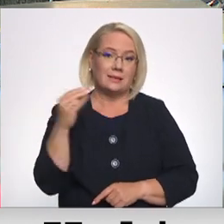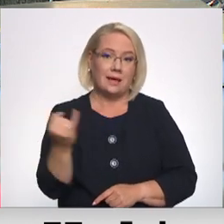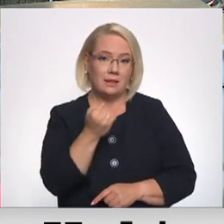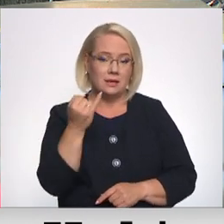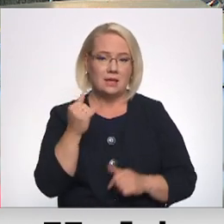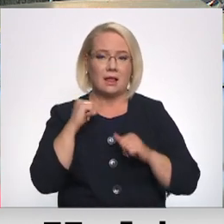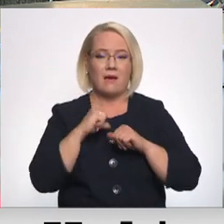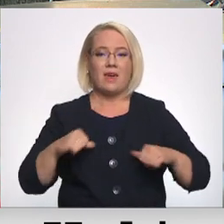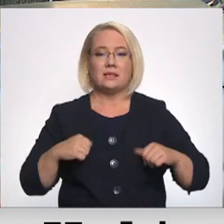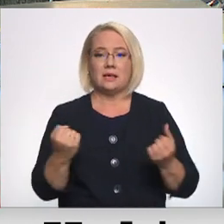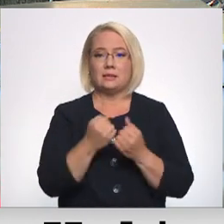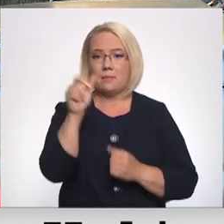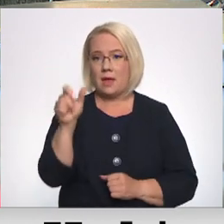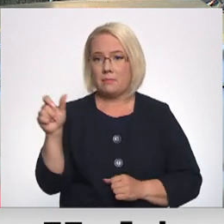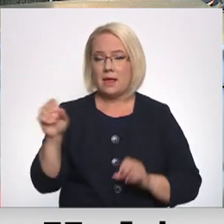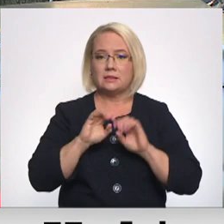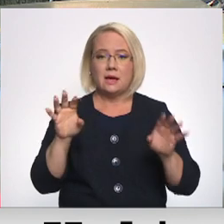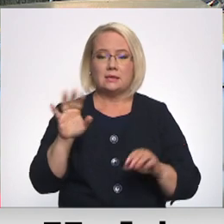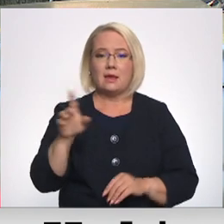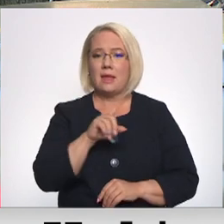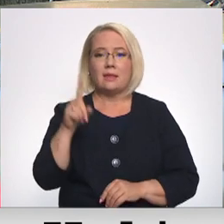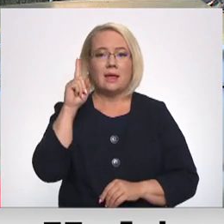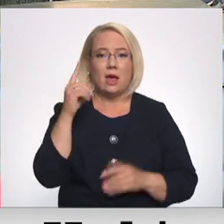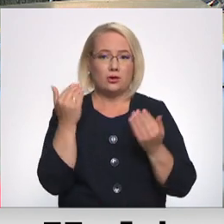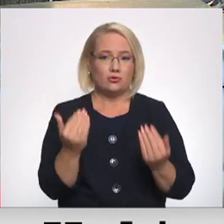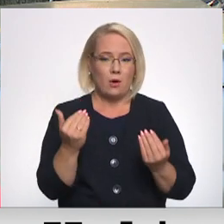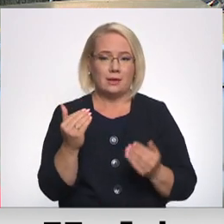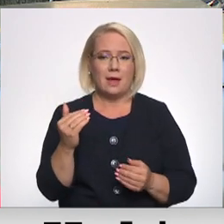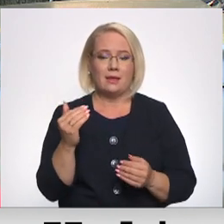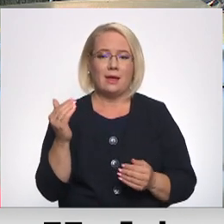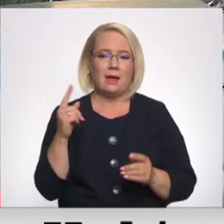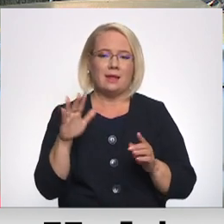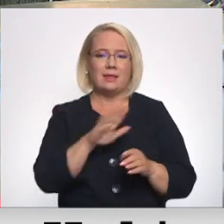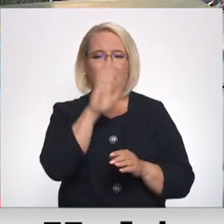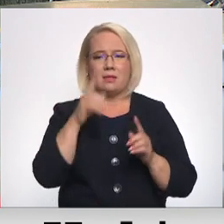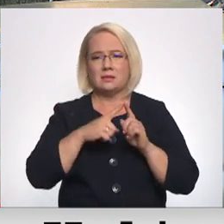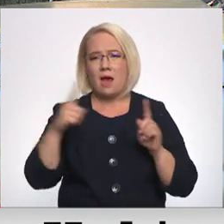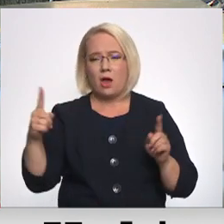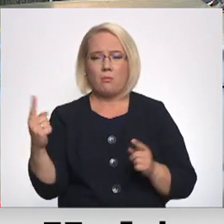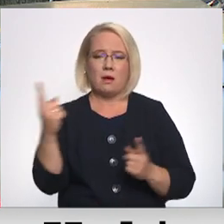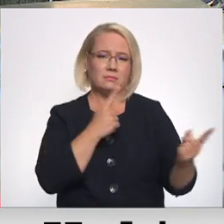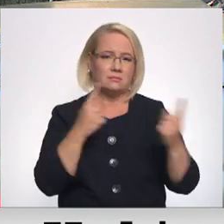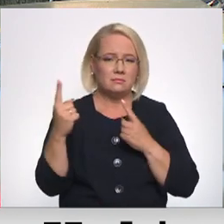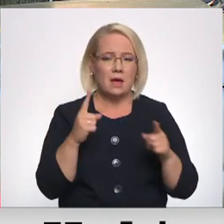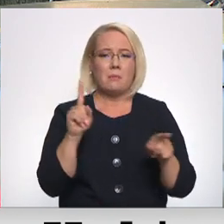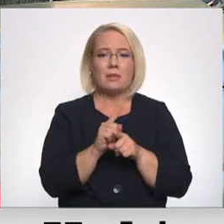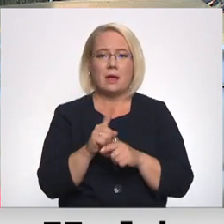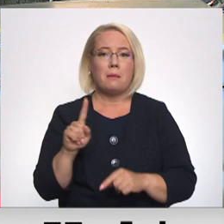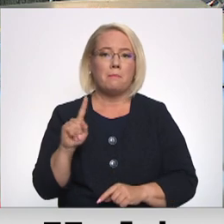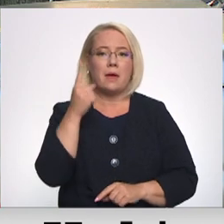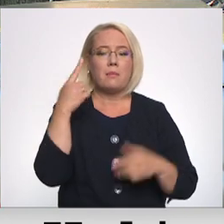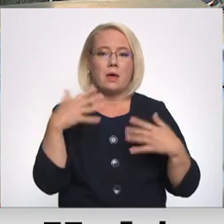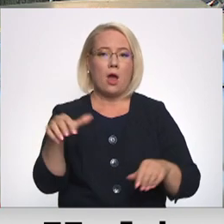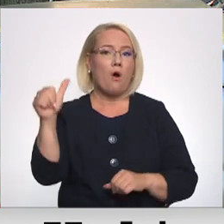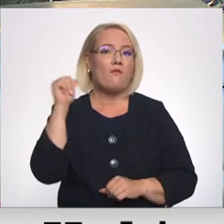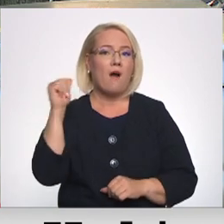tad vēstniecības darbinieki stāstīja, ka nevien šodien visas dienas garumā cilvēki ir šeit nākuši uz piemiņas mirkli, bet pirmie jau pat